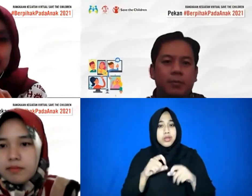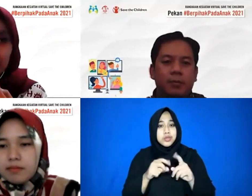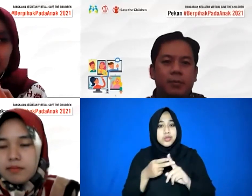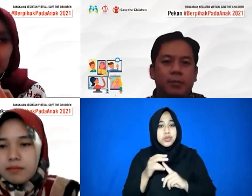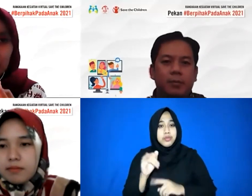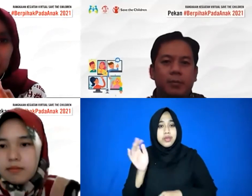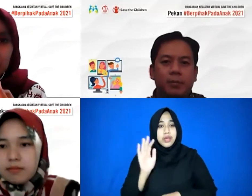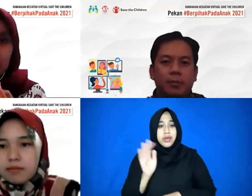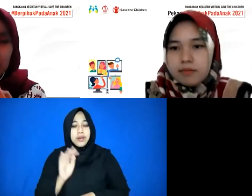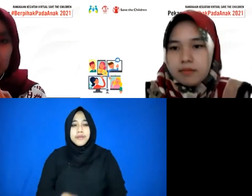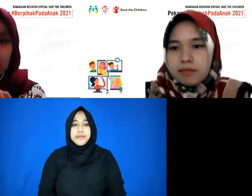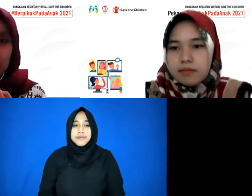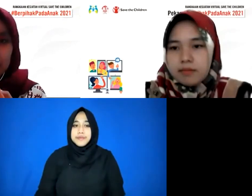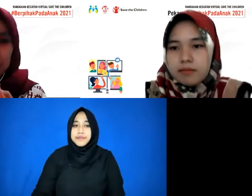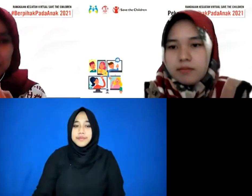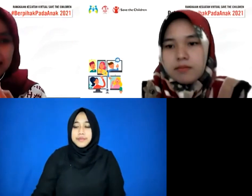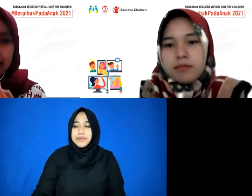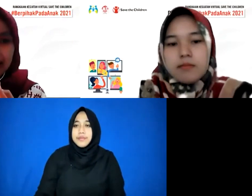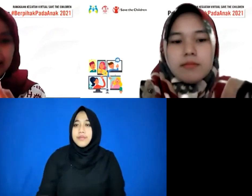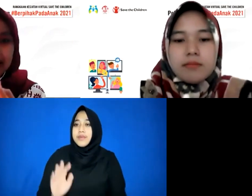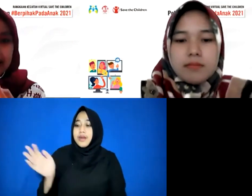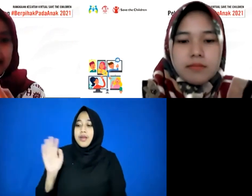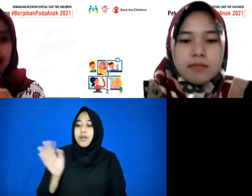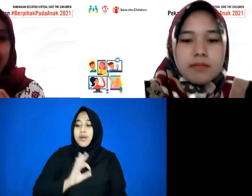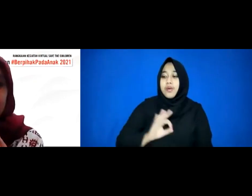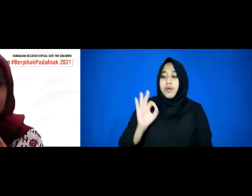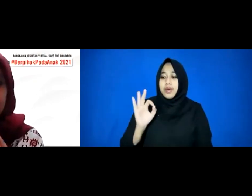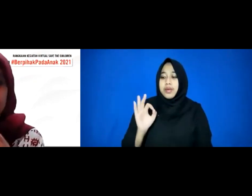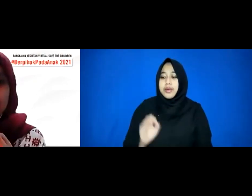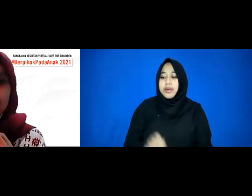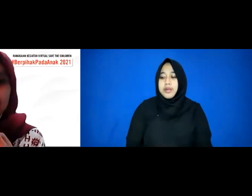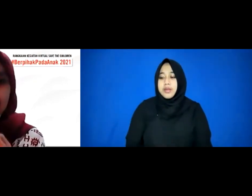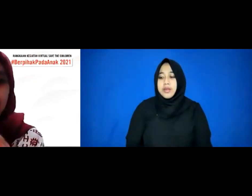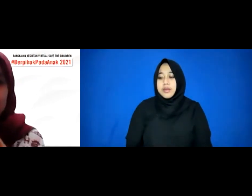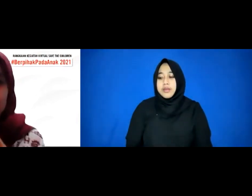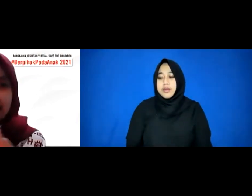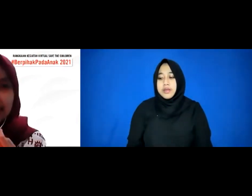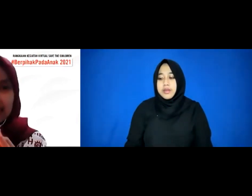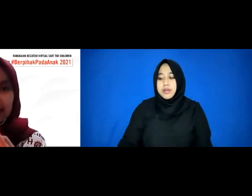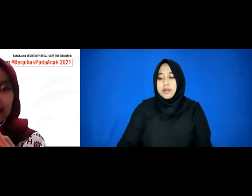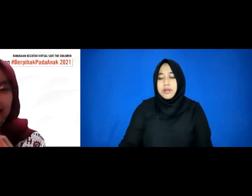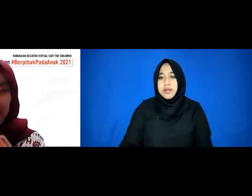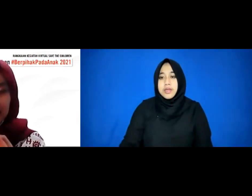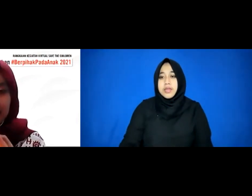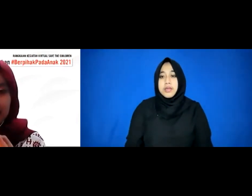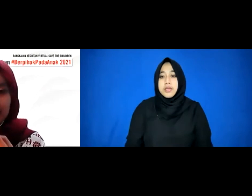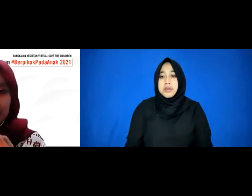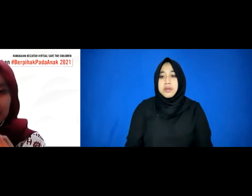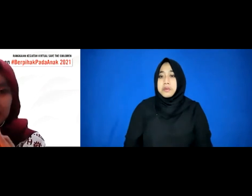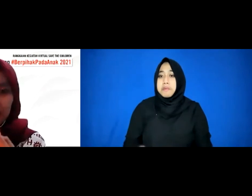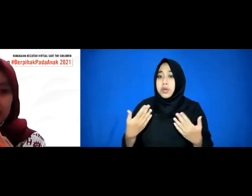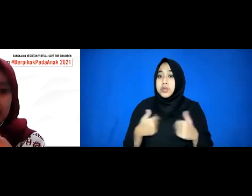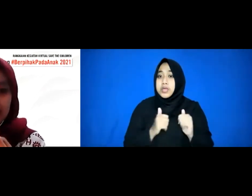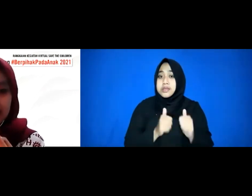Mbak. Halo Mbak Esti. Oke. Ya, oke. Gimana? Sudah siap